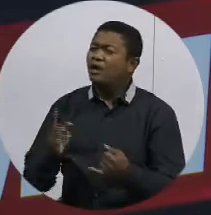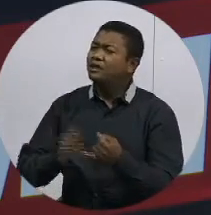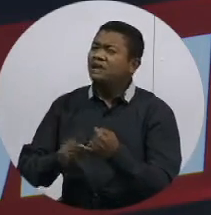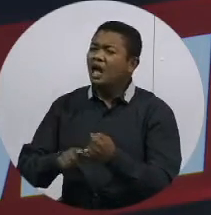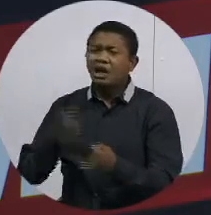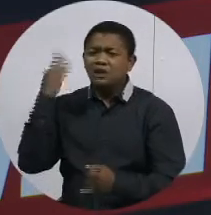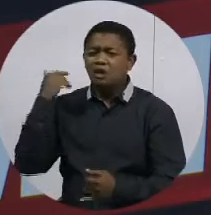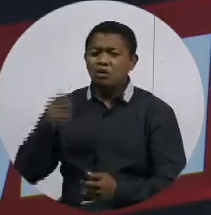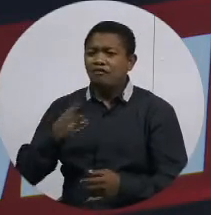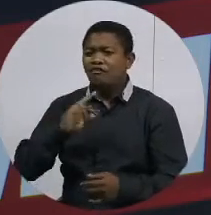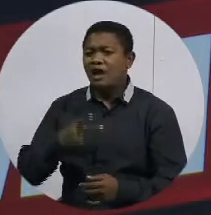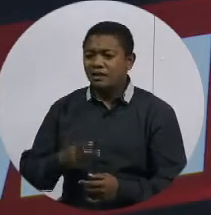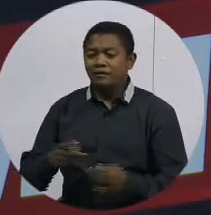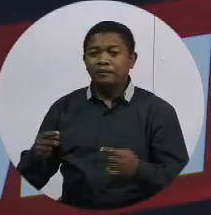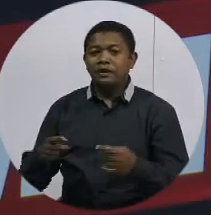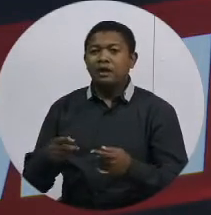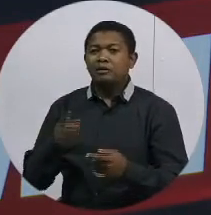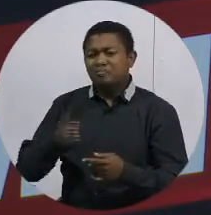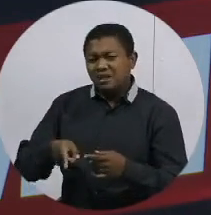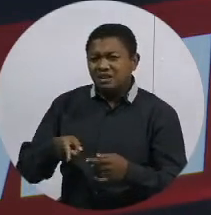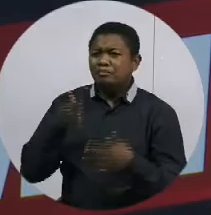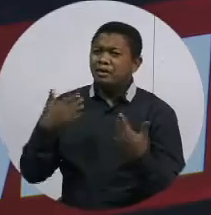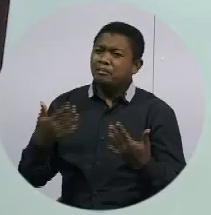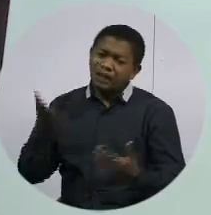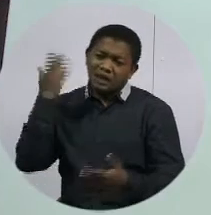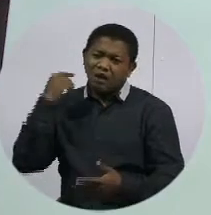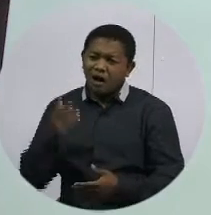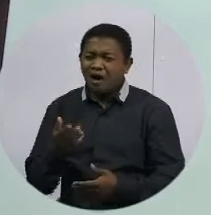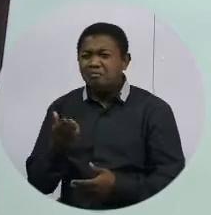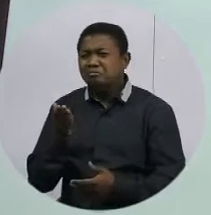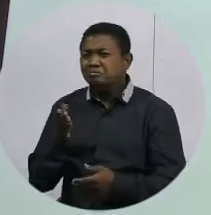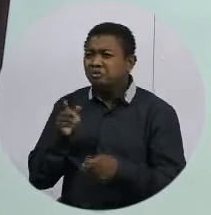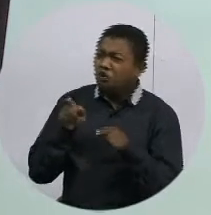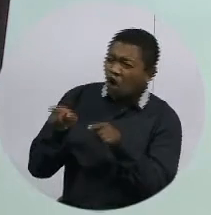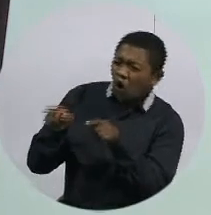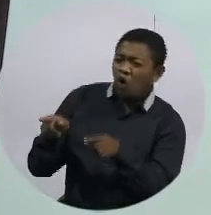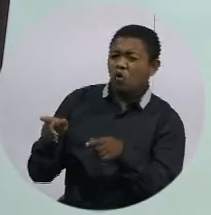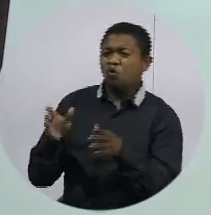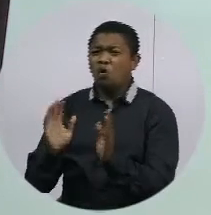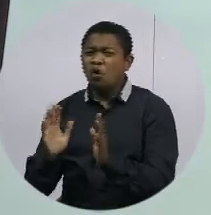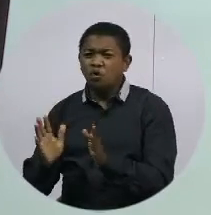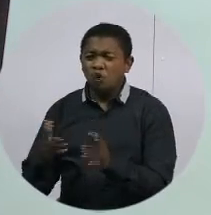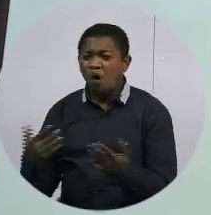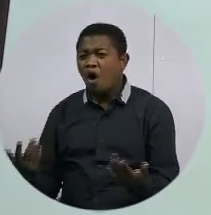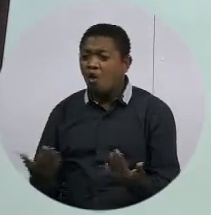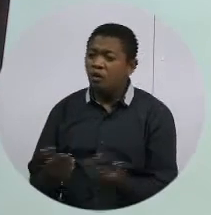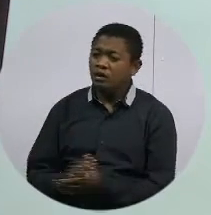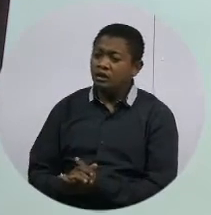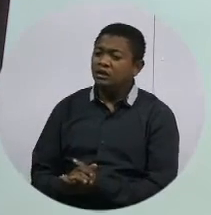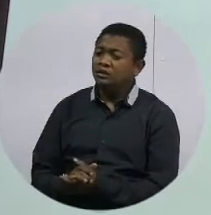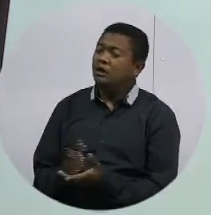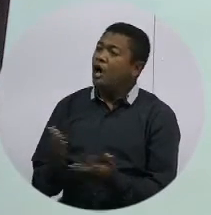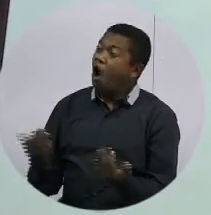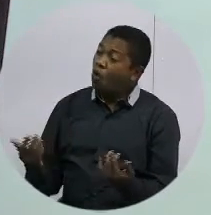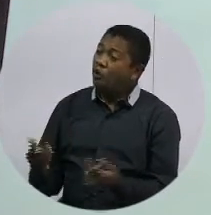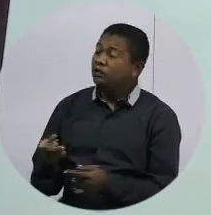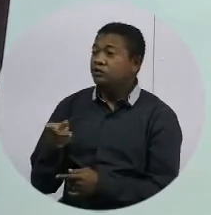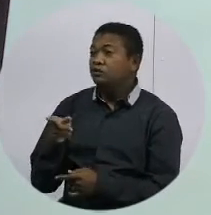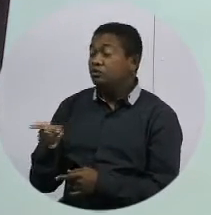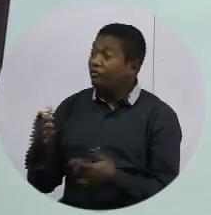Azo lazaina izany hoe fa miverina amin'ny laon ve izay resaka fitiliana izay, fahazahoana ny ivalin'ny fitiliana izay, sa mety hoe azontsika fantarina ve